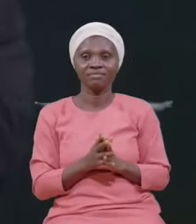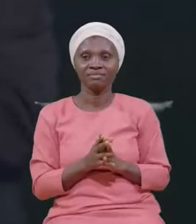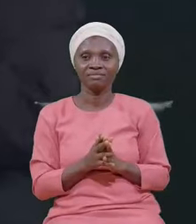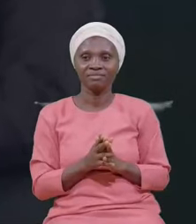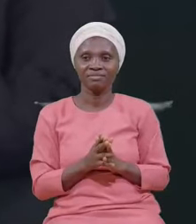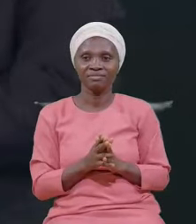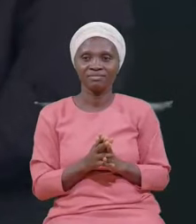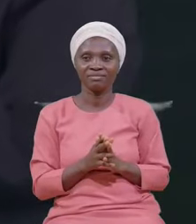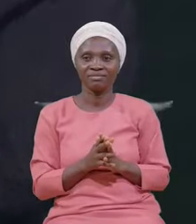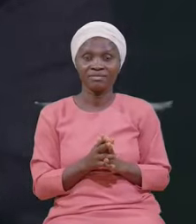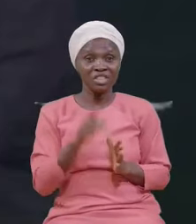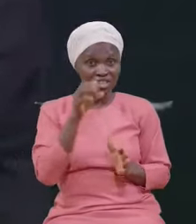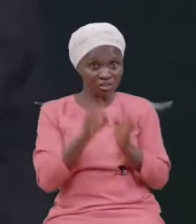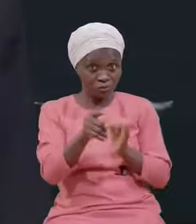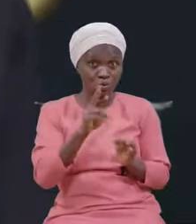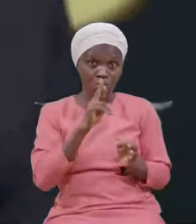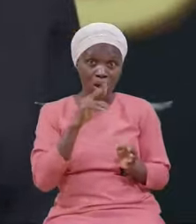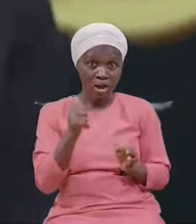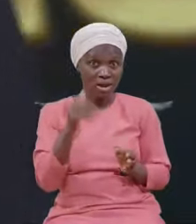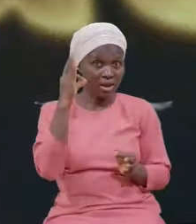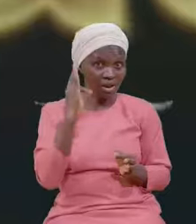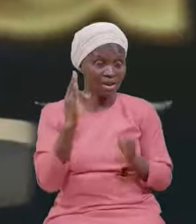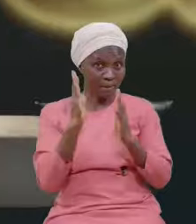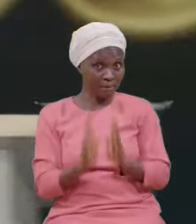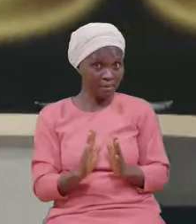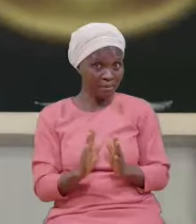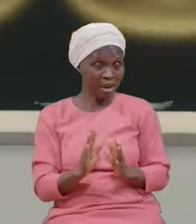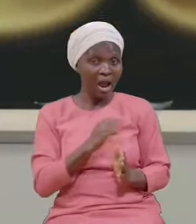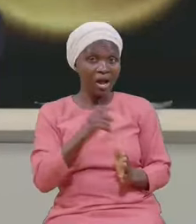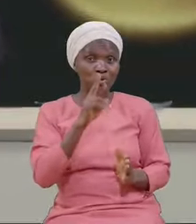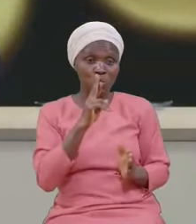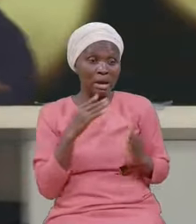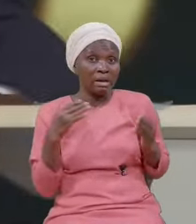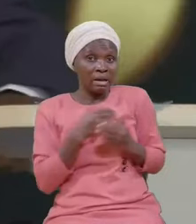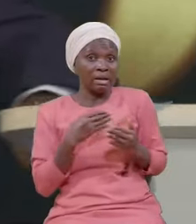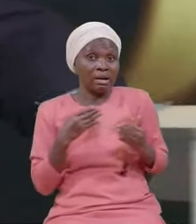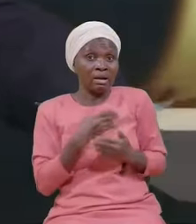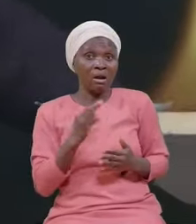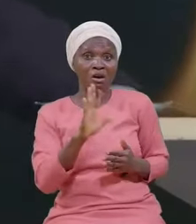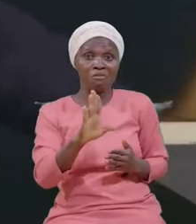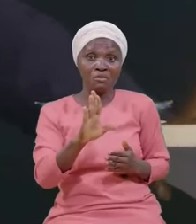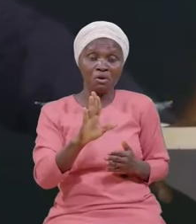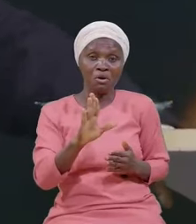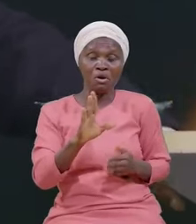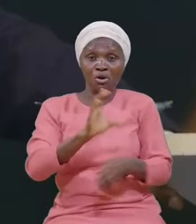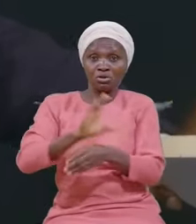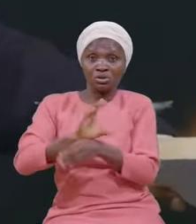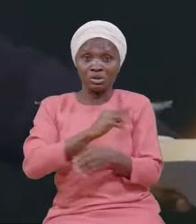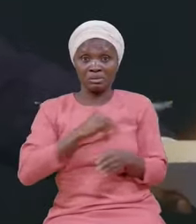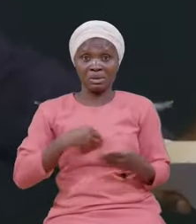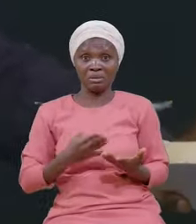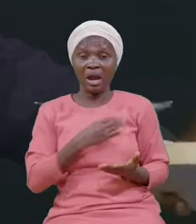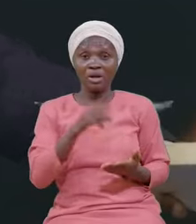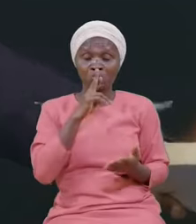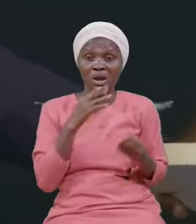Est-ce qu'il y a un ministre là-bas? Tu prêches. Et tu crains ton assemblée. Tu crains ceux